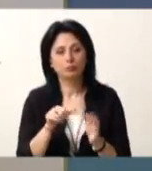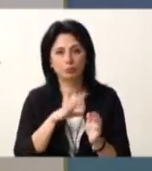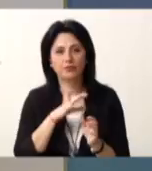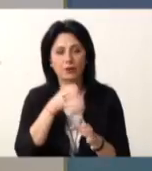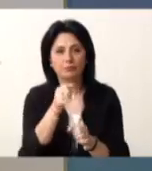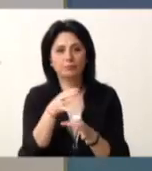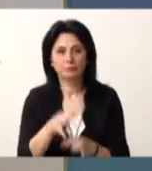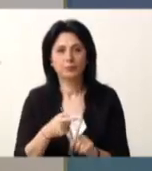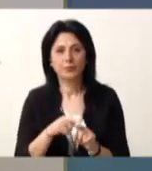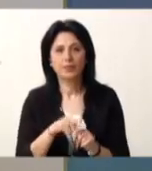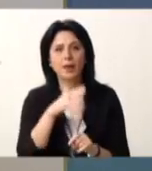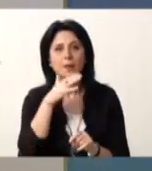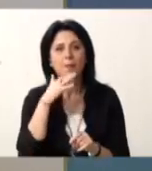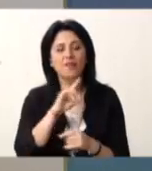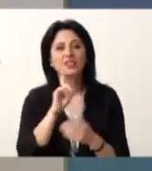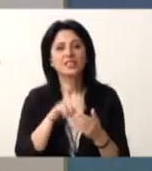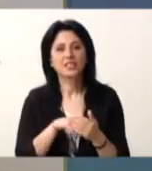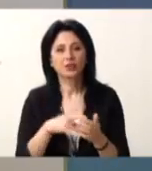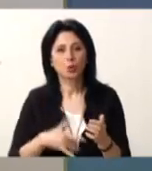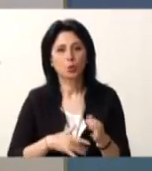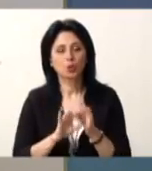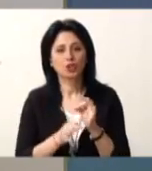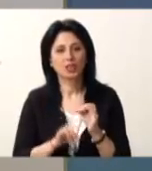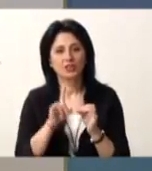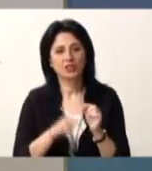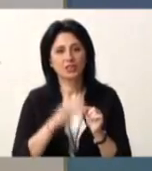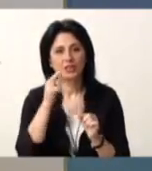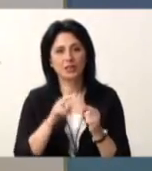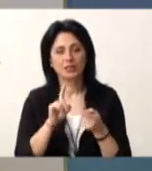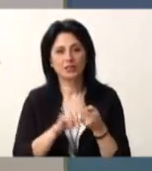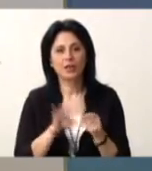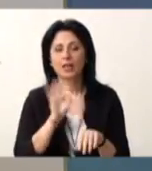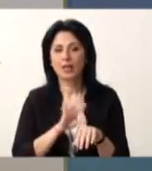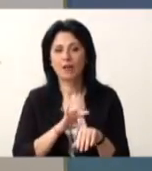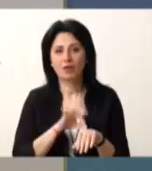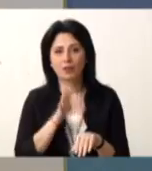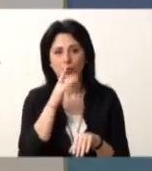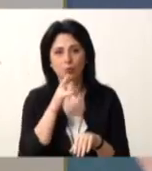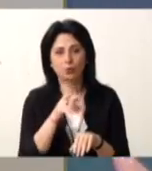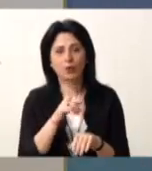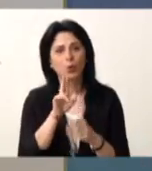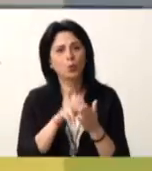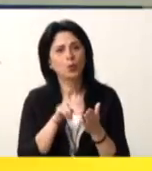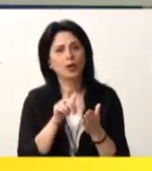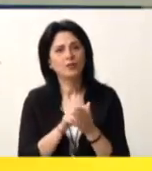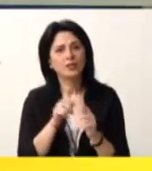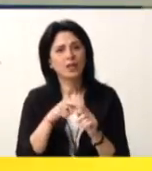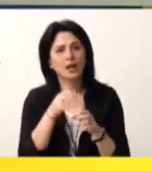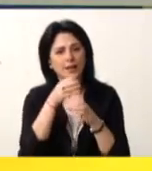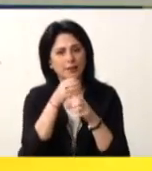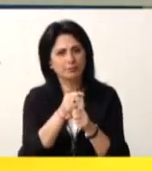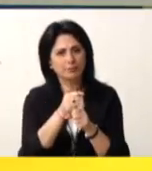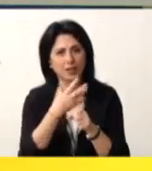თამაშობს ბევრი საკითხებში, კუჭნაწლავის ტრაქტის მხრივ და მათ შორის დაავადებებშიც. უკაცრავად, ანდრო, ეს